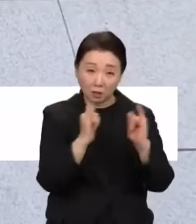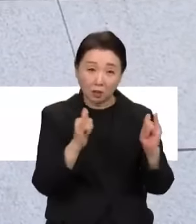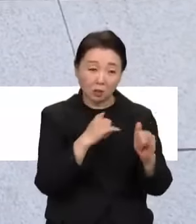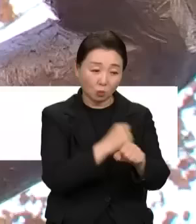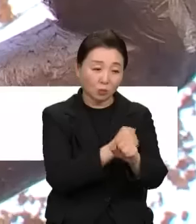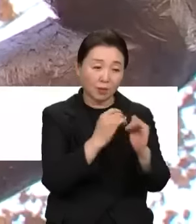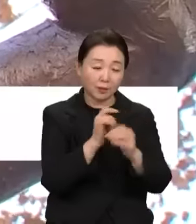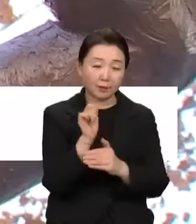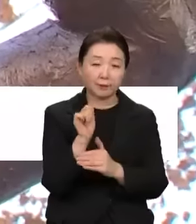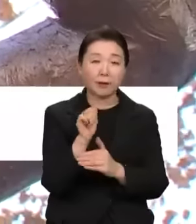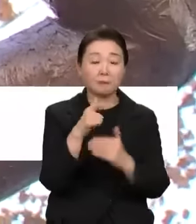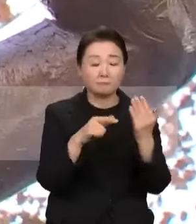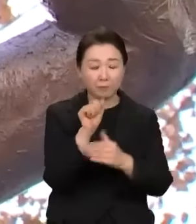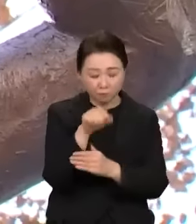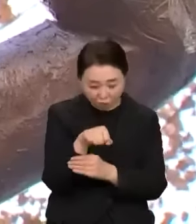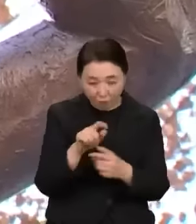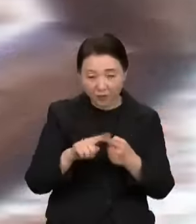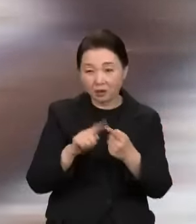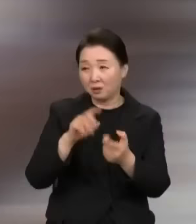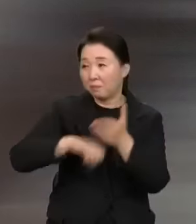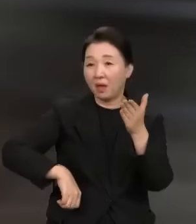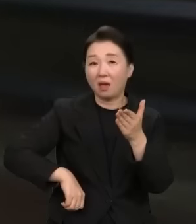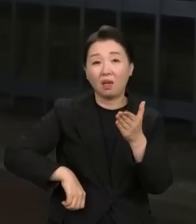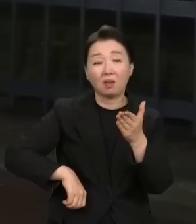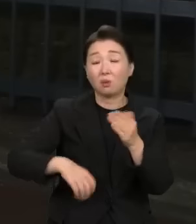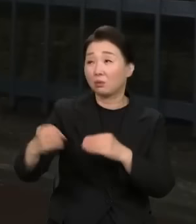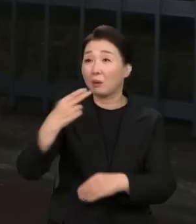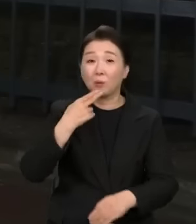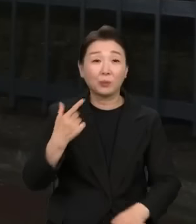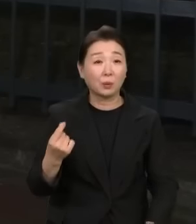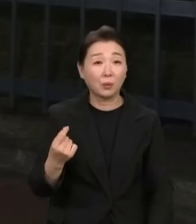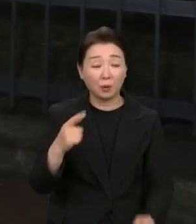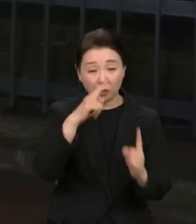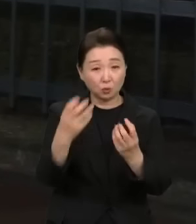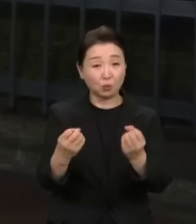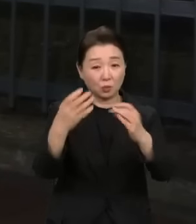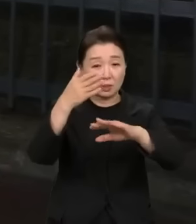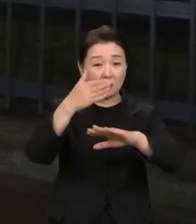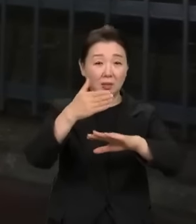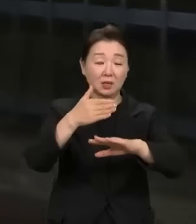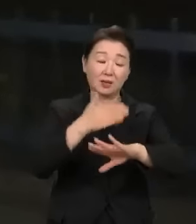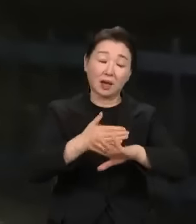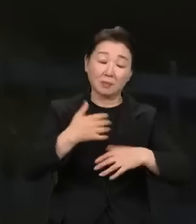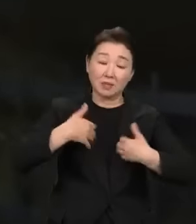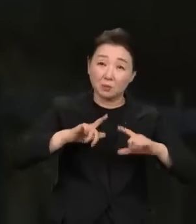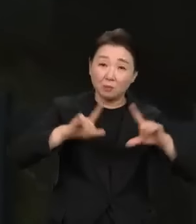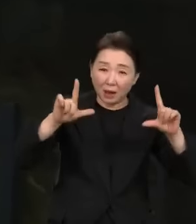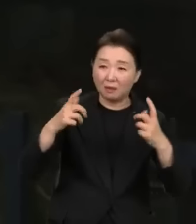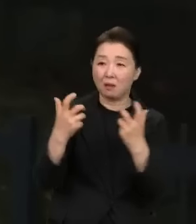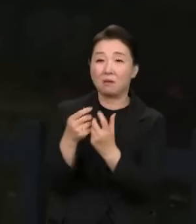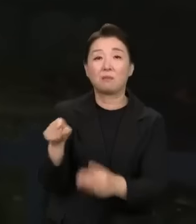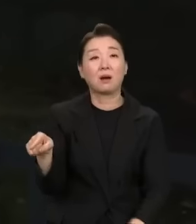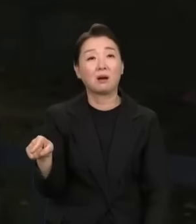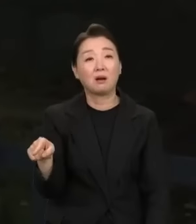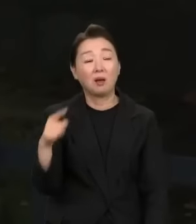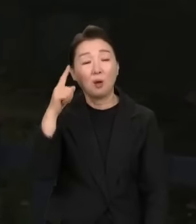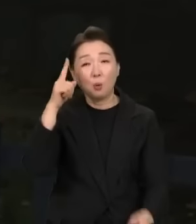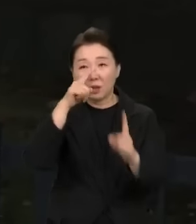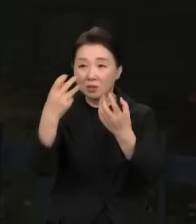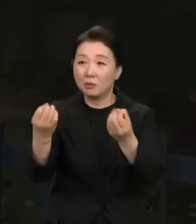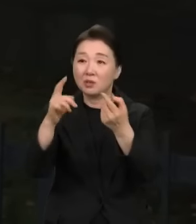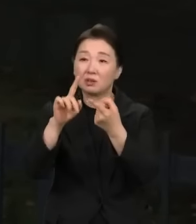요청을 묵살한 데 대해서도 침묵했습니다. 추도식을 감사와 기쁨의 말로 채우며 마치